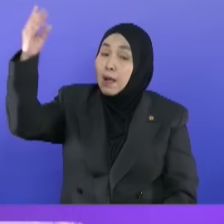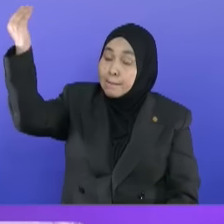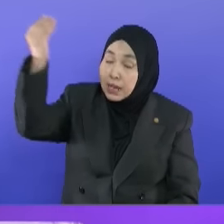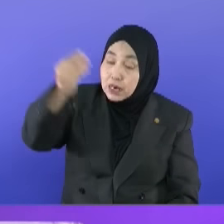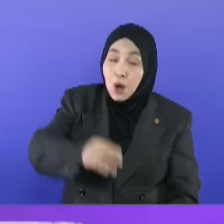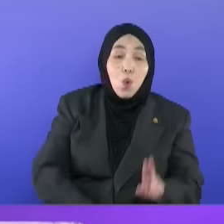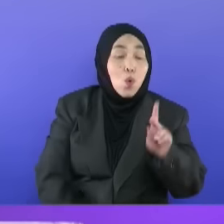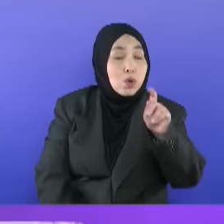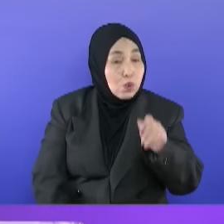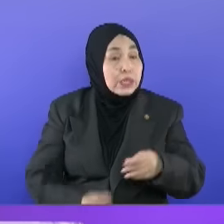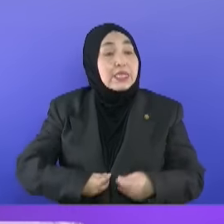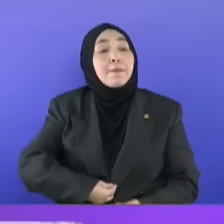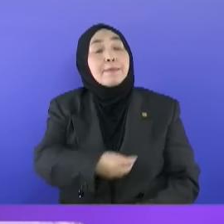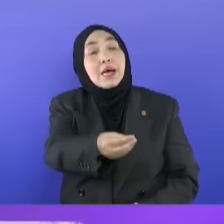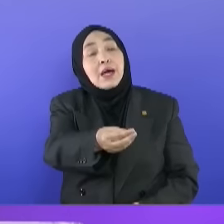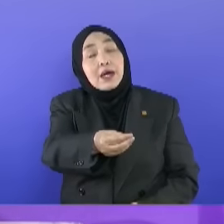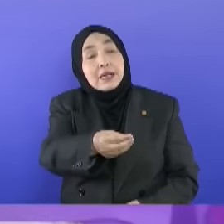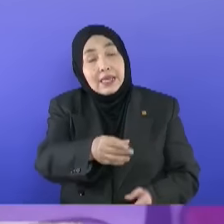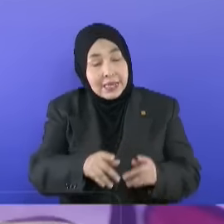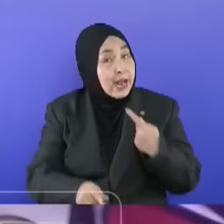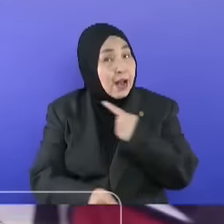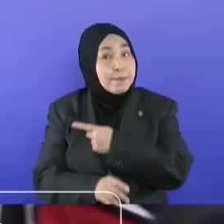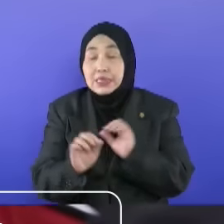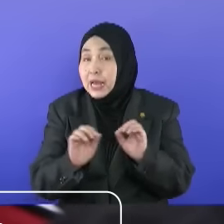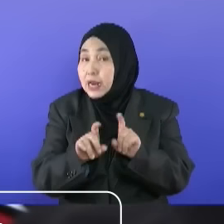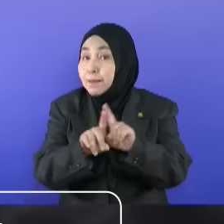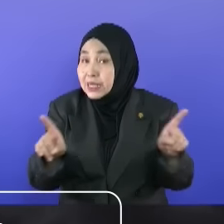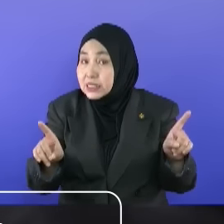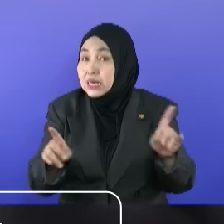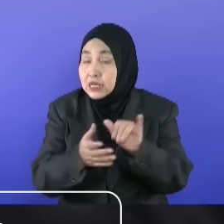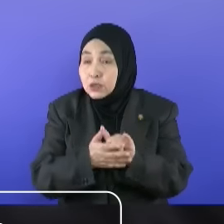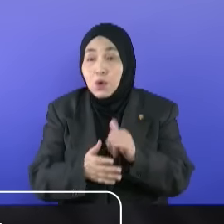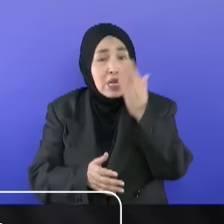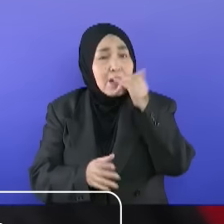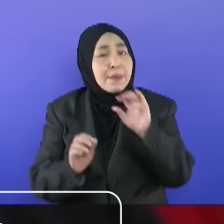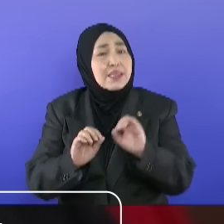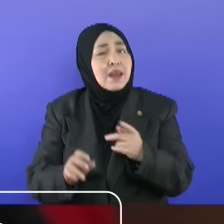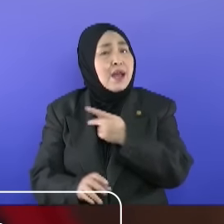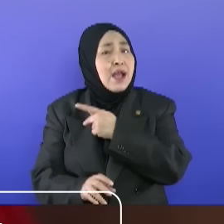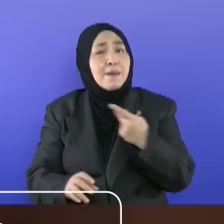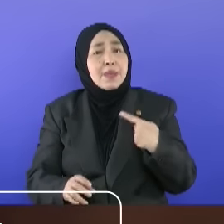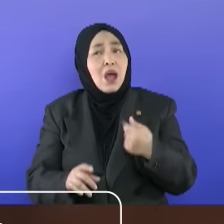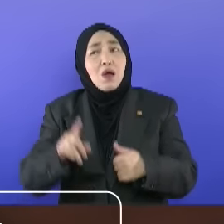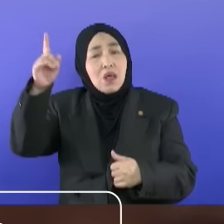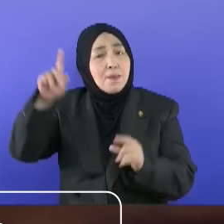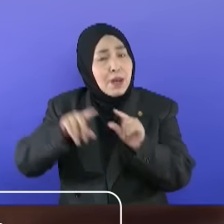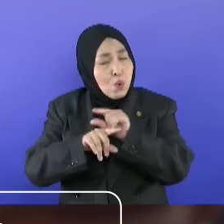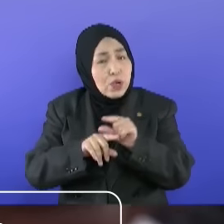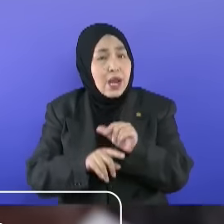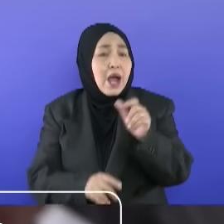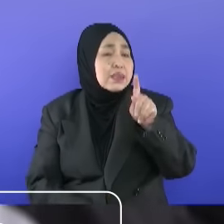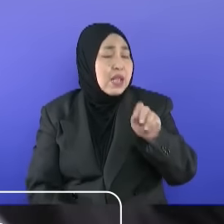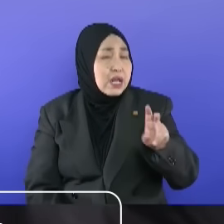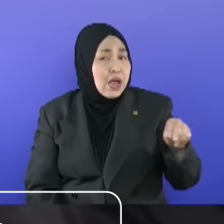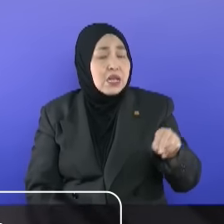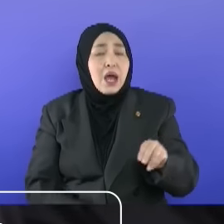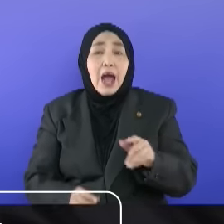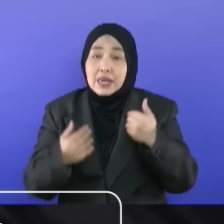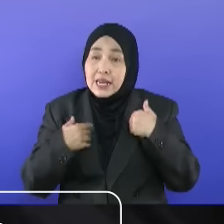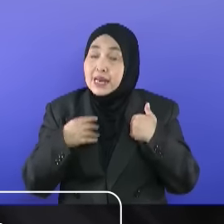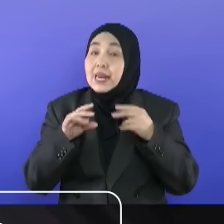Kalau utul kitab diberi kitab tak ada kami. Beza kat situ kan. Mengapa tidak ada kami? Kalau Allah menggunakan ataina humul kitab